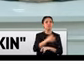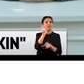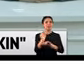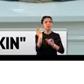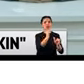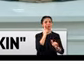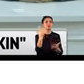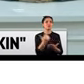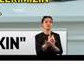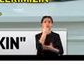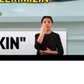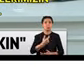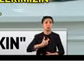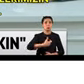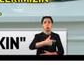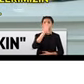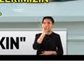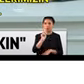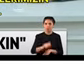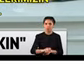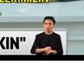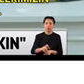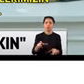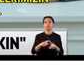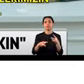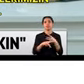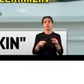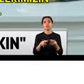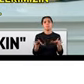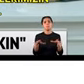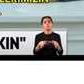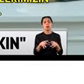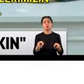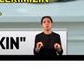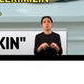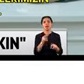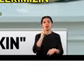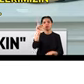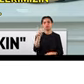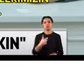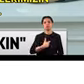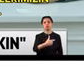Danış Beştaş'tan geldi. Biz İstanbul'da kaybetmedik. Çünkü seçmenlerimizin